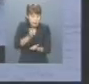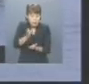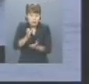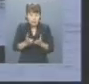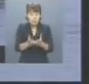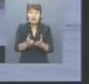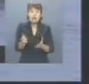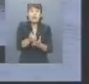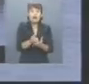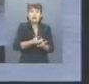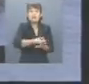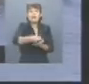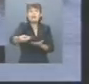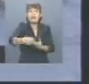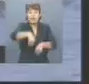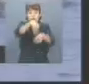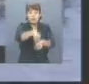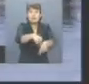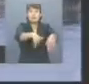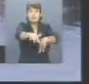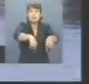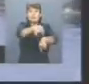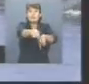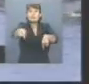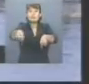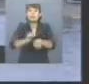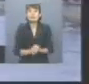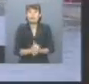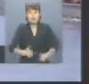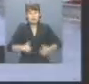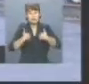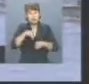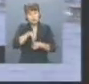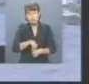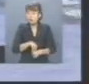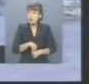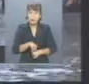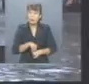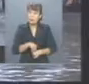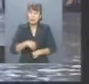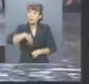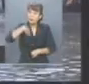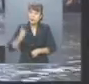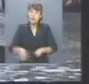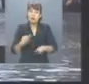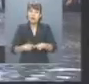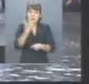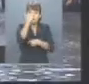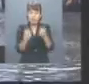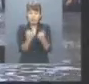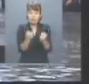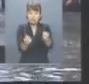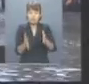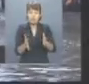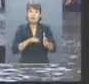อยู่ด้านในนะครับซึ่งส่วนใหญ่ก็ใช้ชีวิตอยู่ด้วยความยากลำบากเพราะรถบรรทุกไม่สามารถวิ่งรับส่งได้ชาวบ้